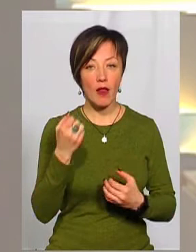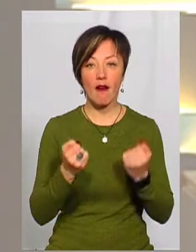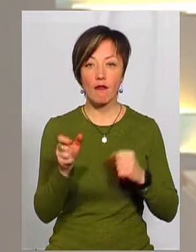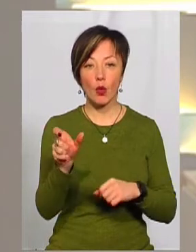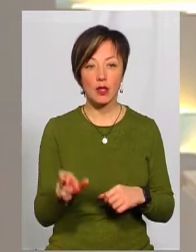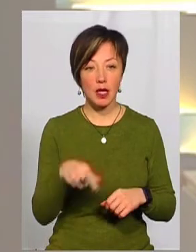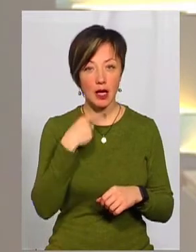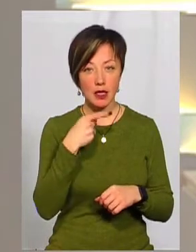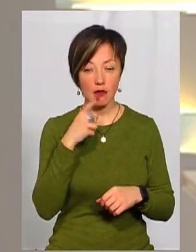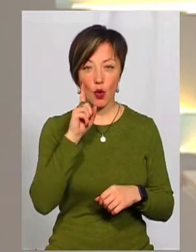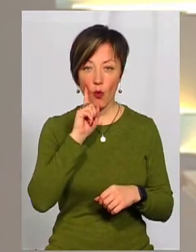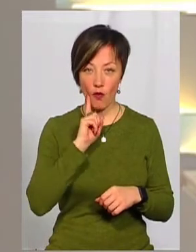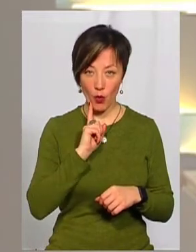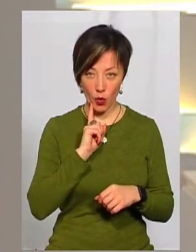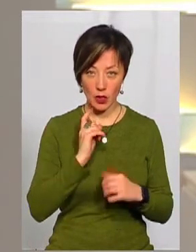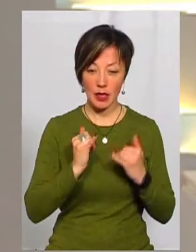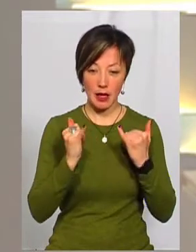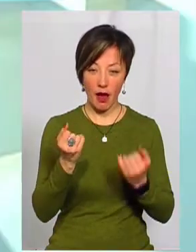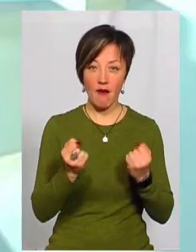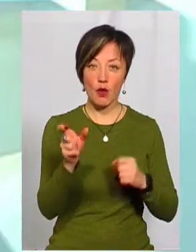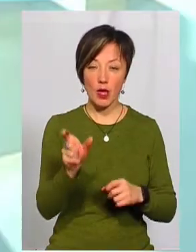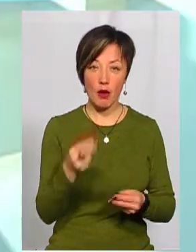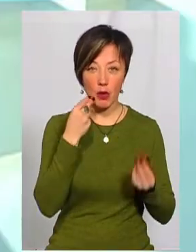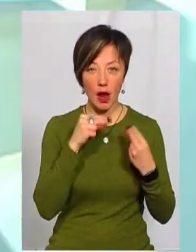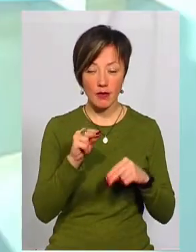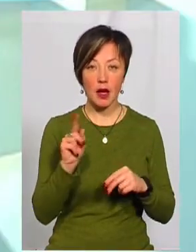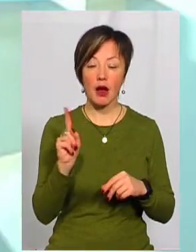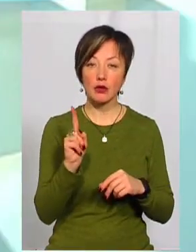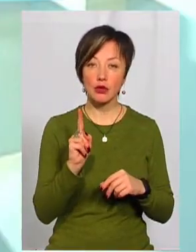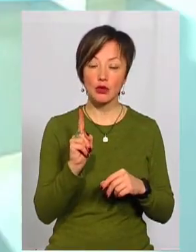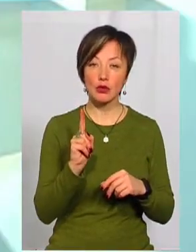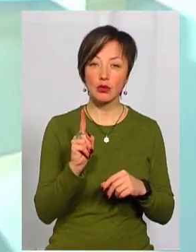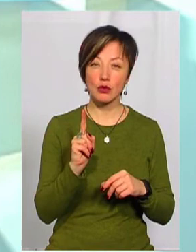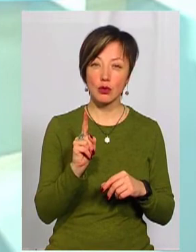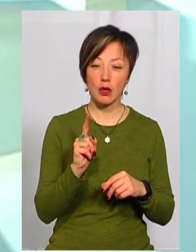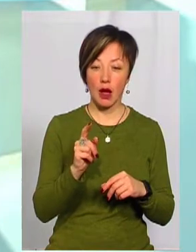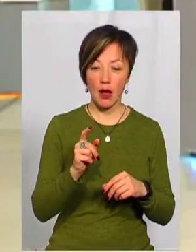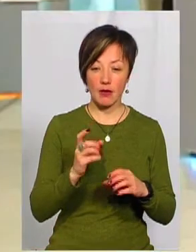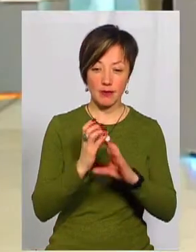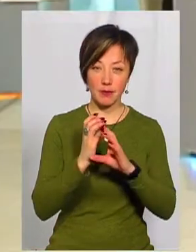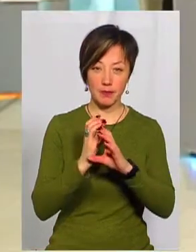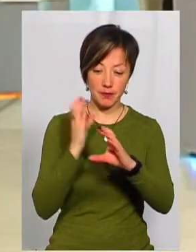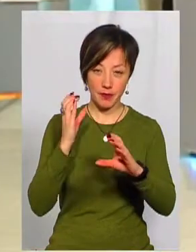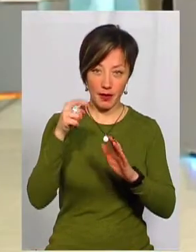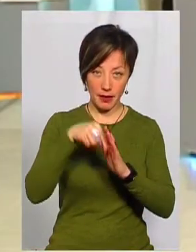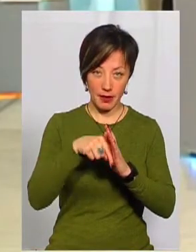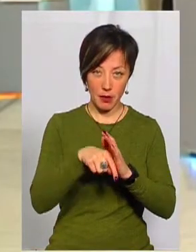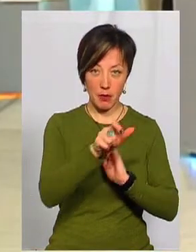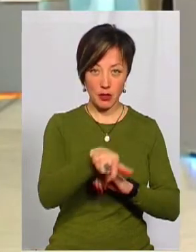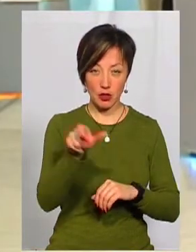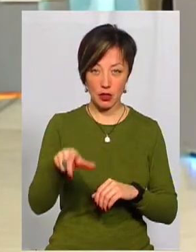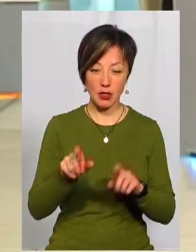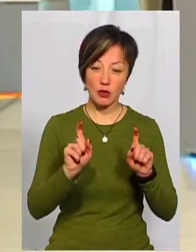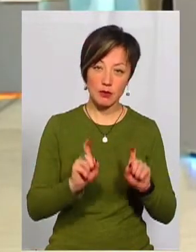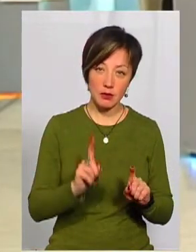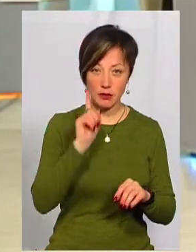що комфорт для водія поліпшився, а те, що стосується пасажирів. В цих нових тролейбусів є